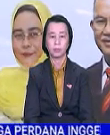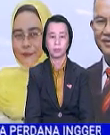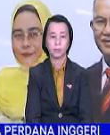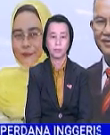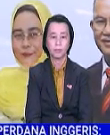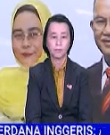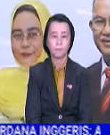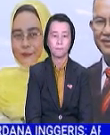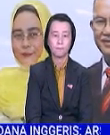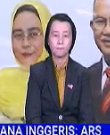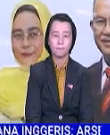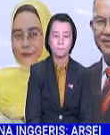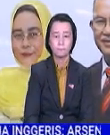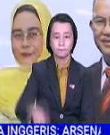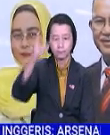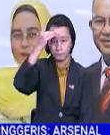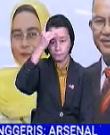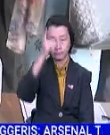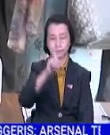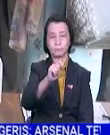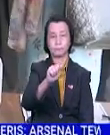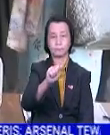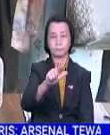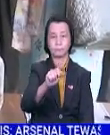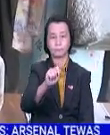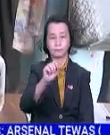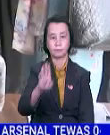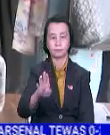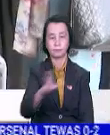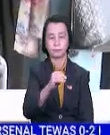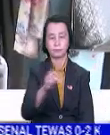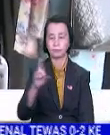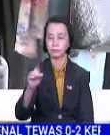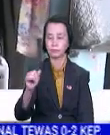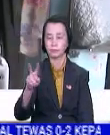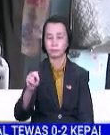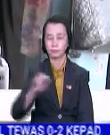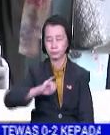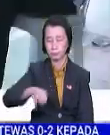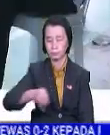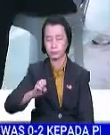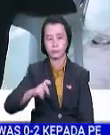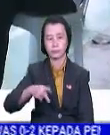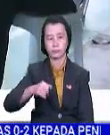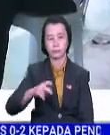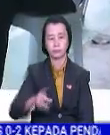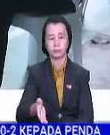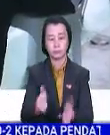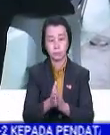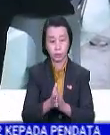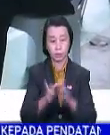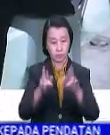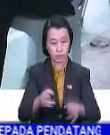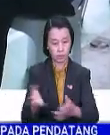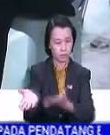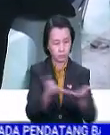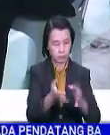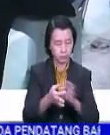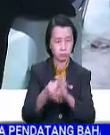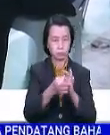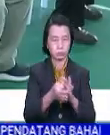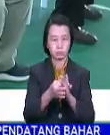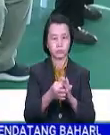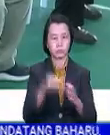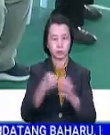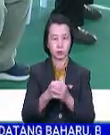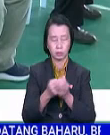Hai Ndok Thalib yang juga ahli dewan undangan Negeri 2 Jepara menyeru agar semua rakyat bekerjasama dan bersatu